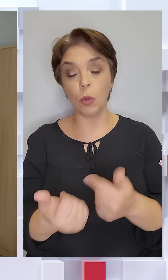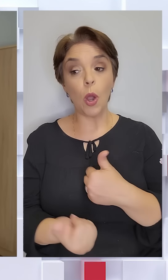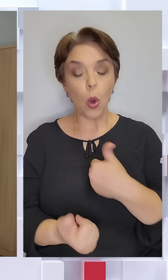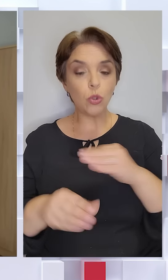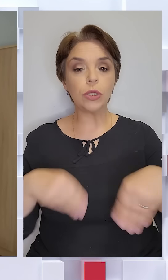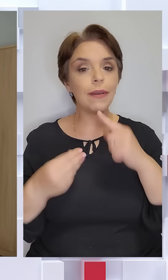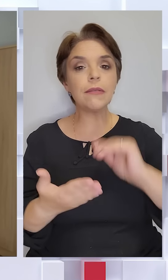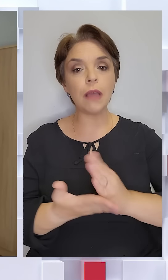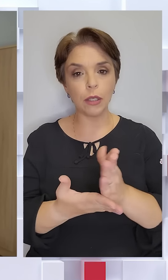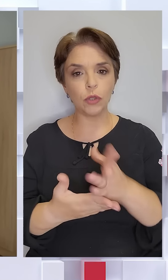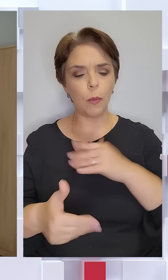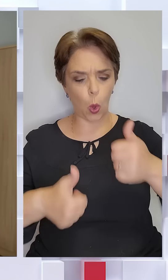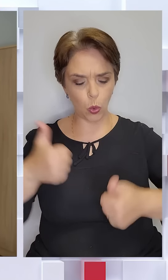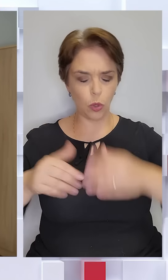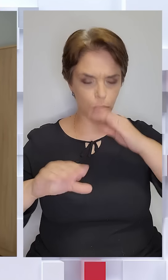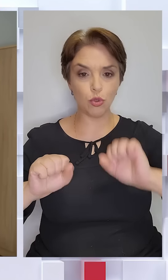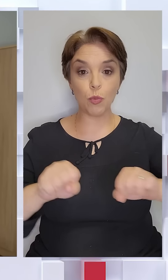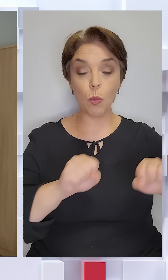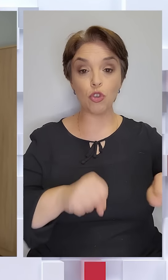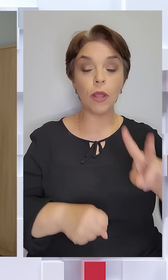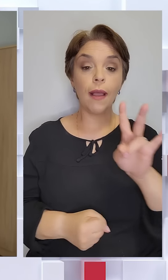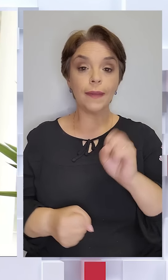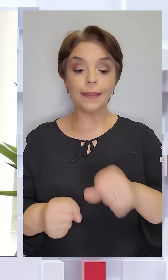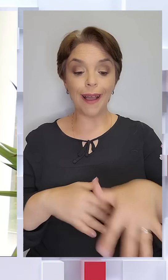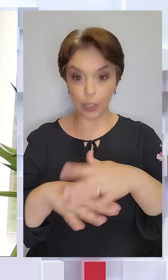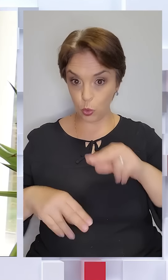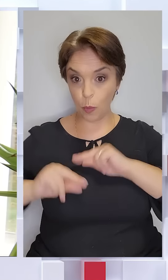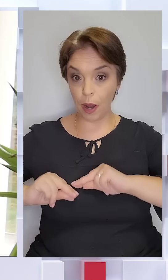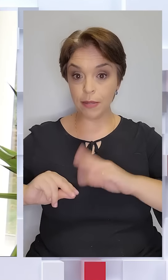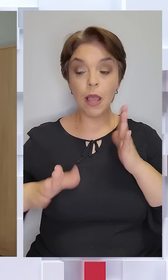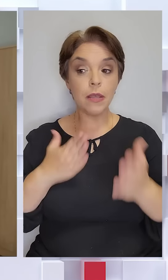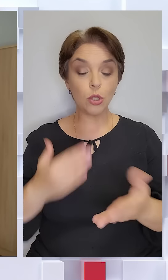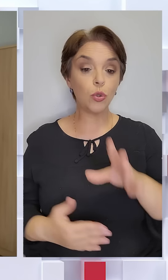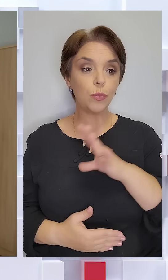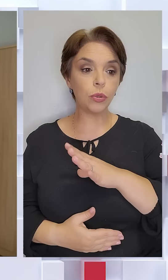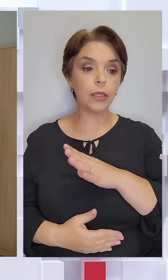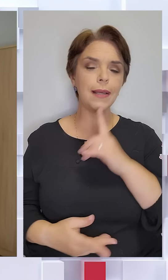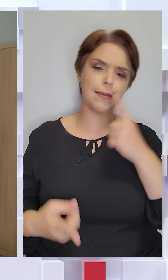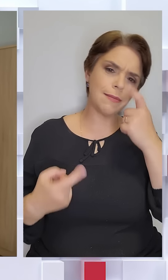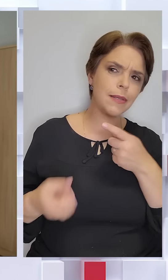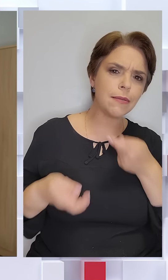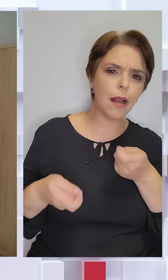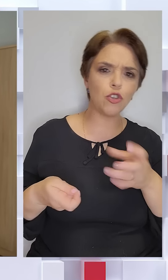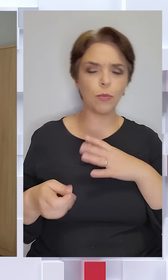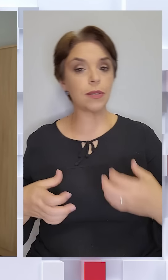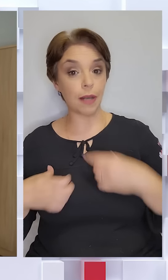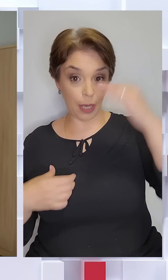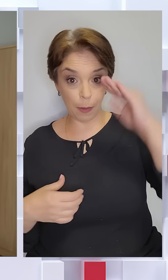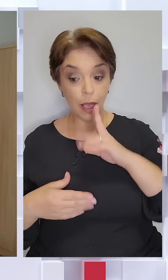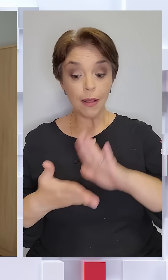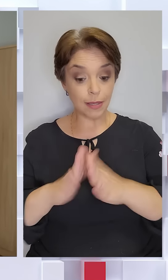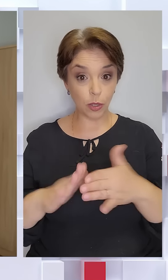хочемо дати вам якість, щоб ви були конкурентно спроможні на ринку праці. Якщо були застереження, були страхи батьків,